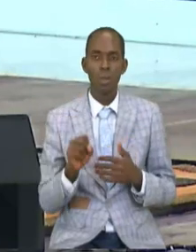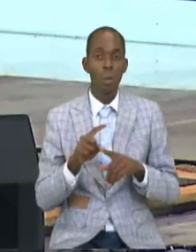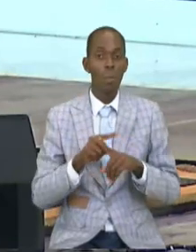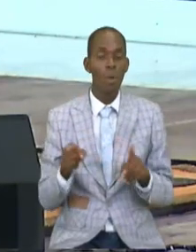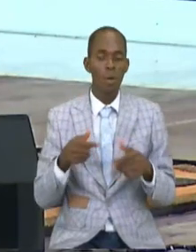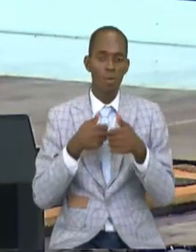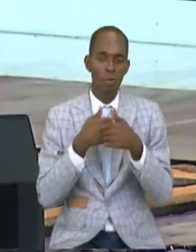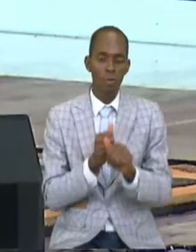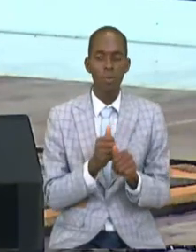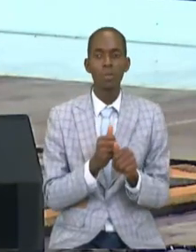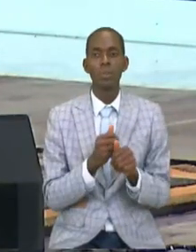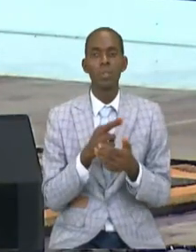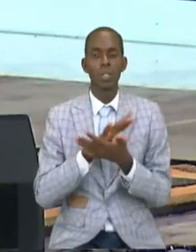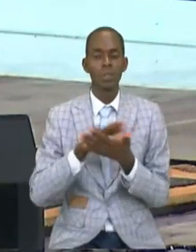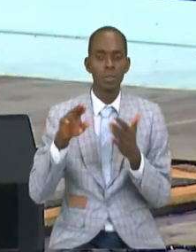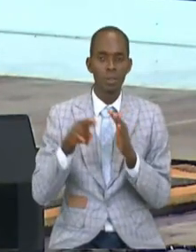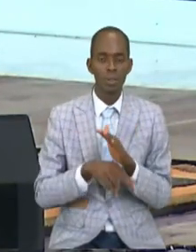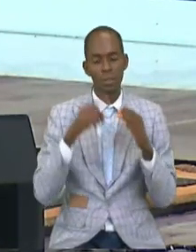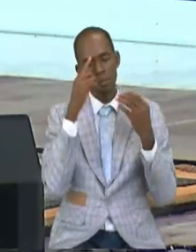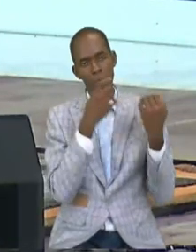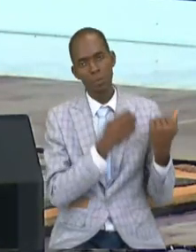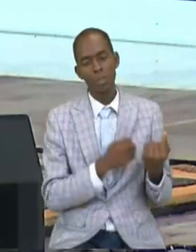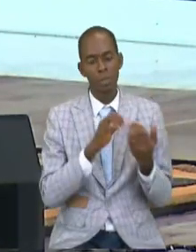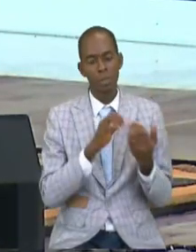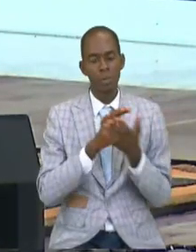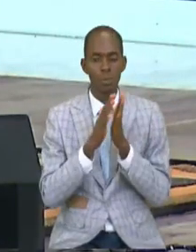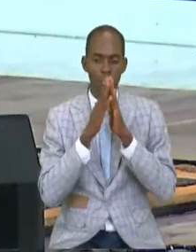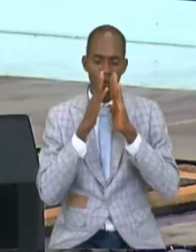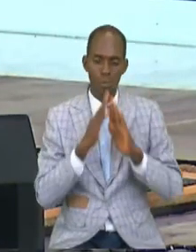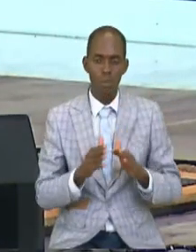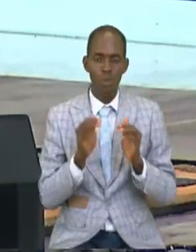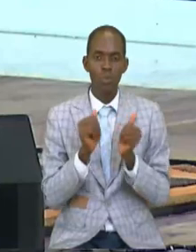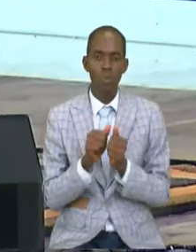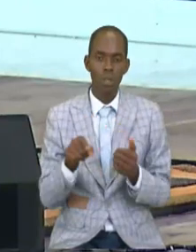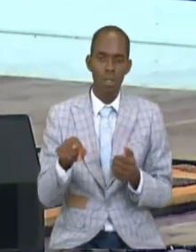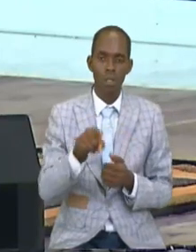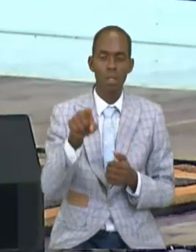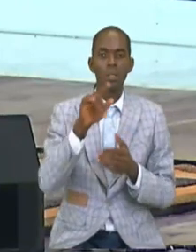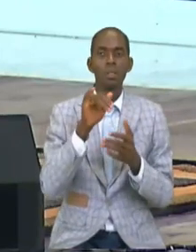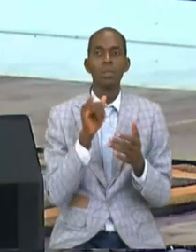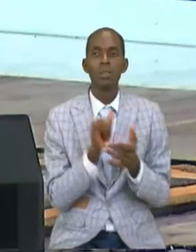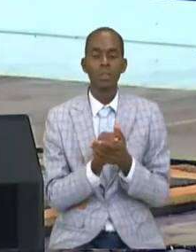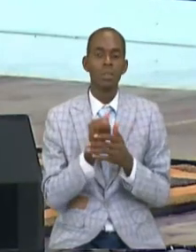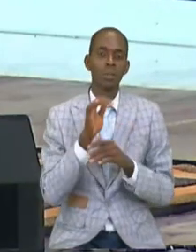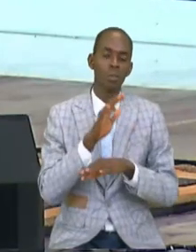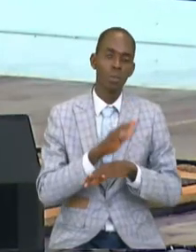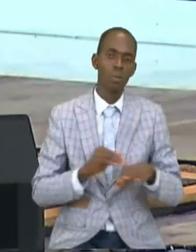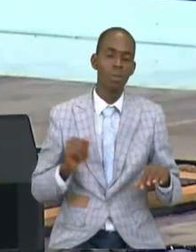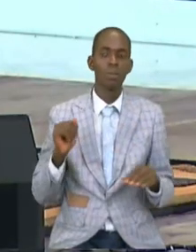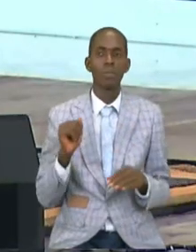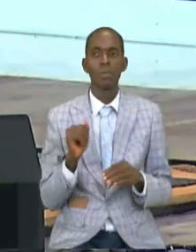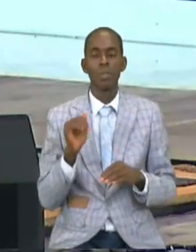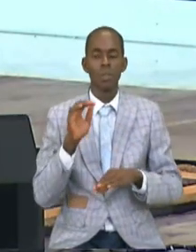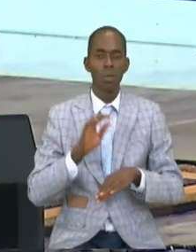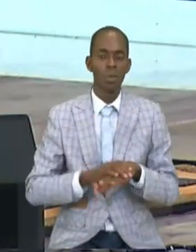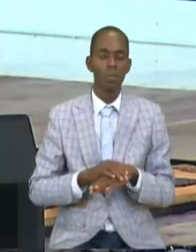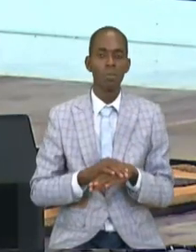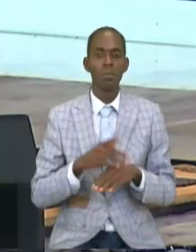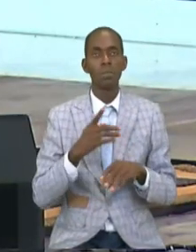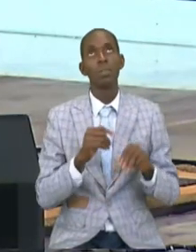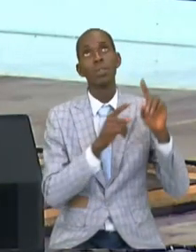foi, la charité, la paix avec ceux qui invoquent